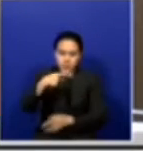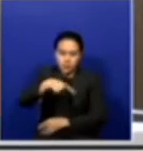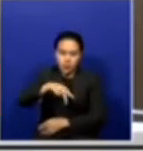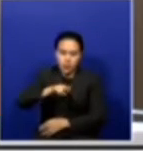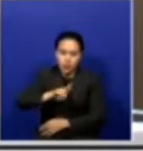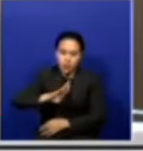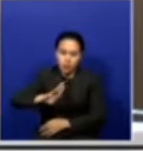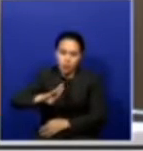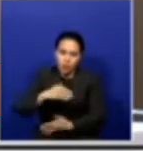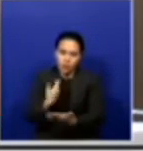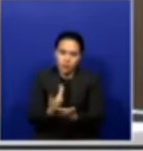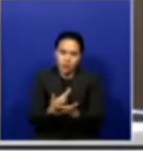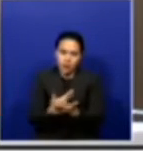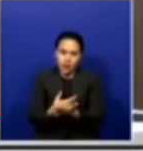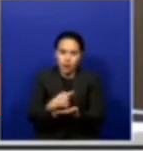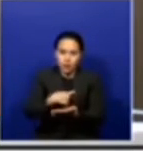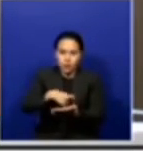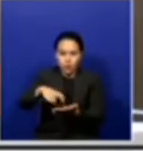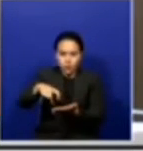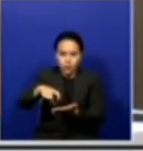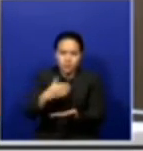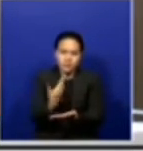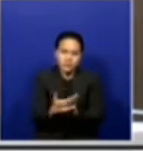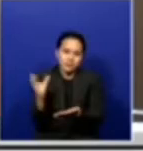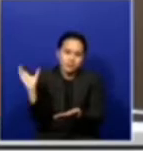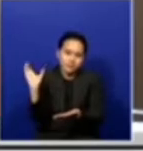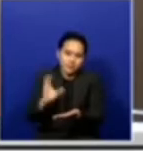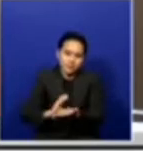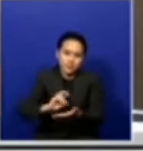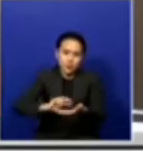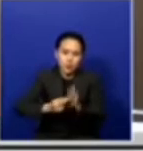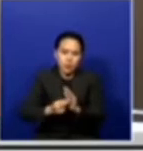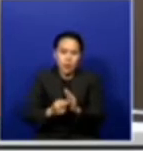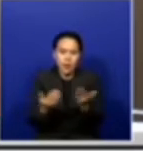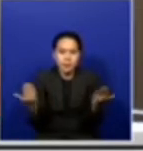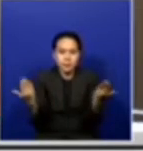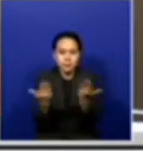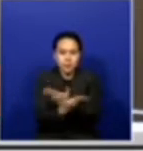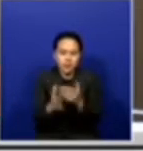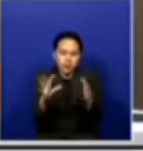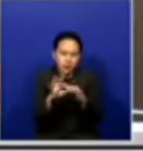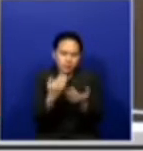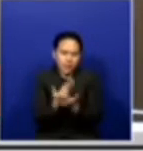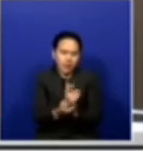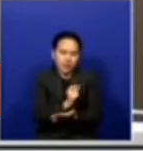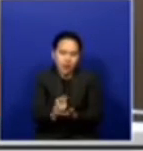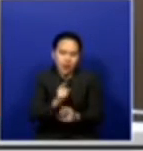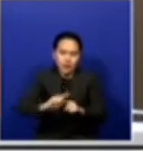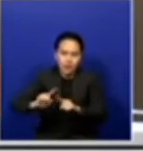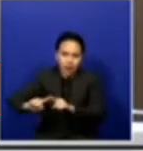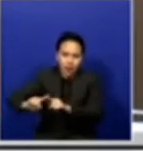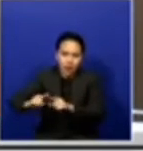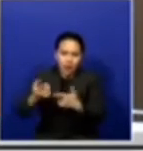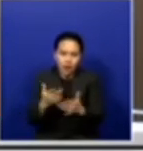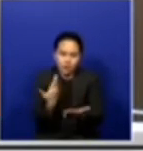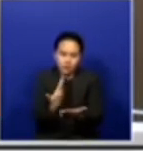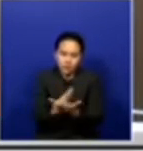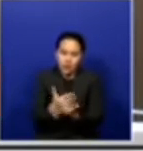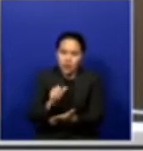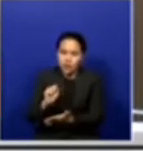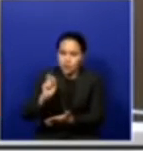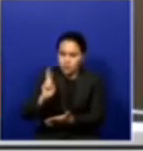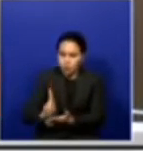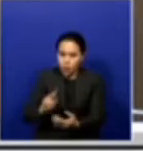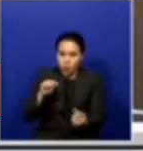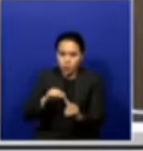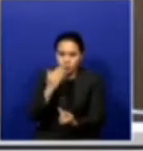าณเนี่ยเป็นการเปลี่ยนแปลงสัดส่วนงบประมาณรายจ่ายงบกลางนะฮะและก็รายการเงินสำรองเพื่อกรณีฉุกเฉินหรือจ